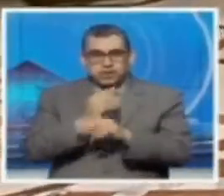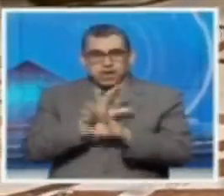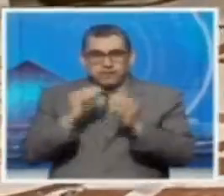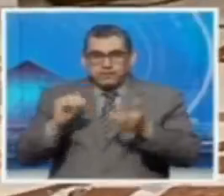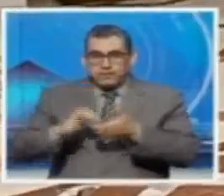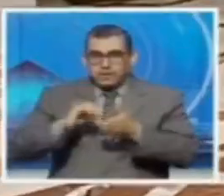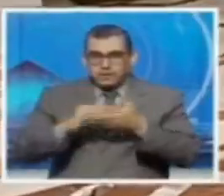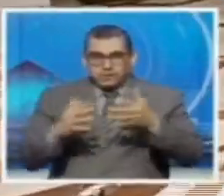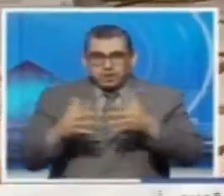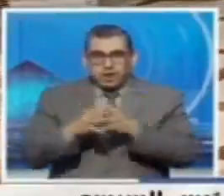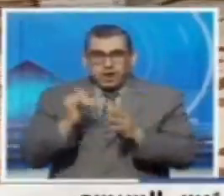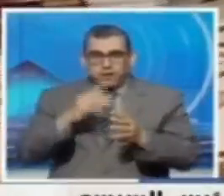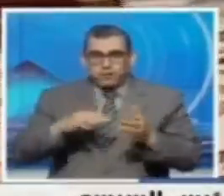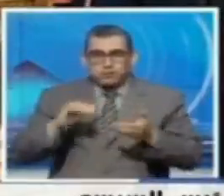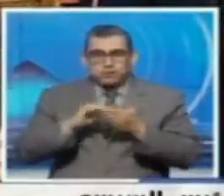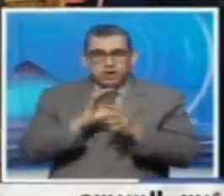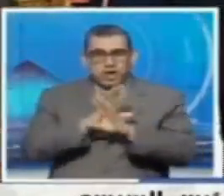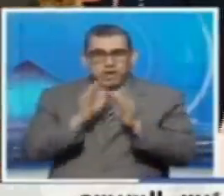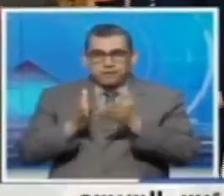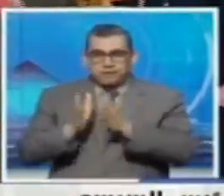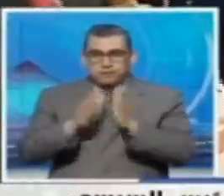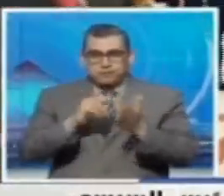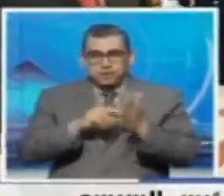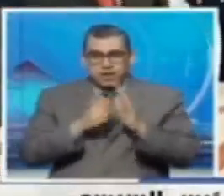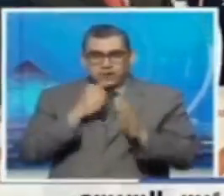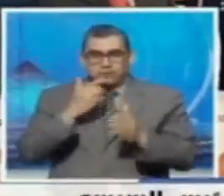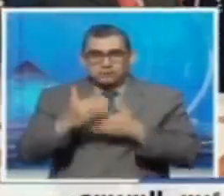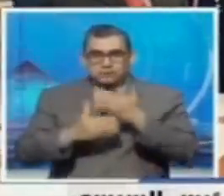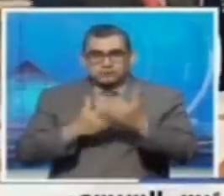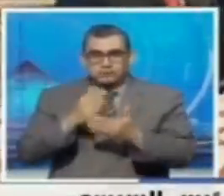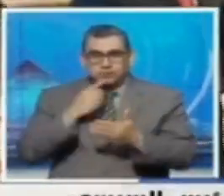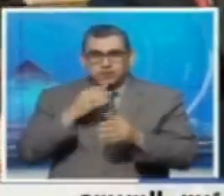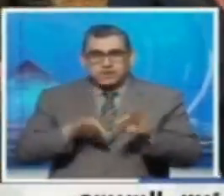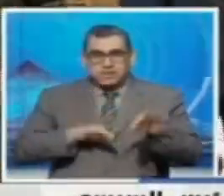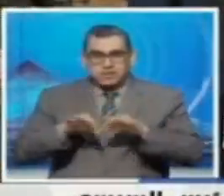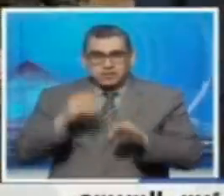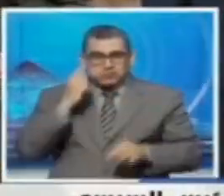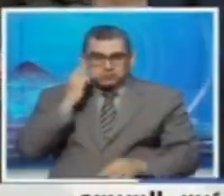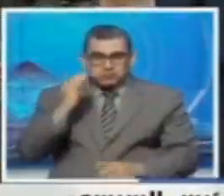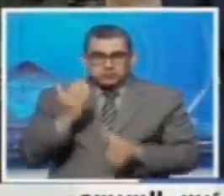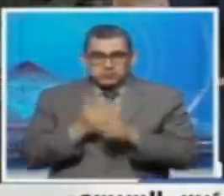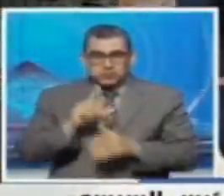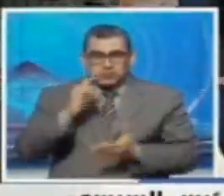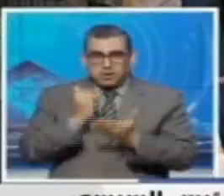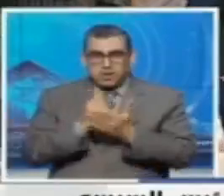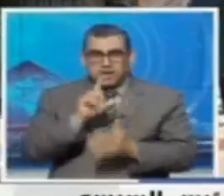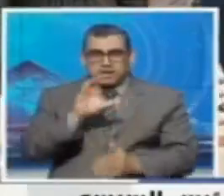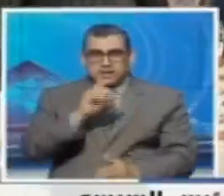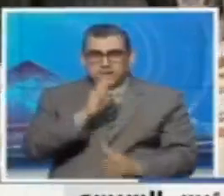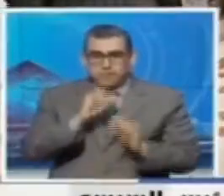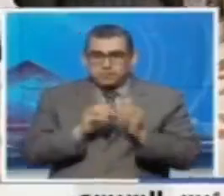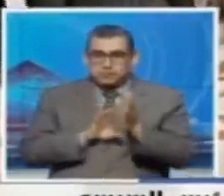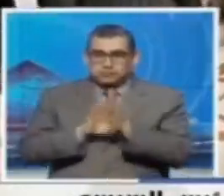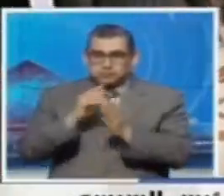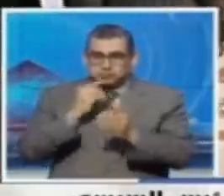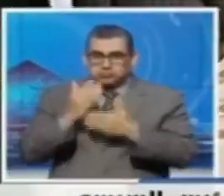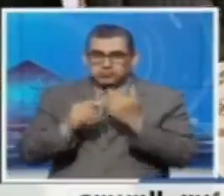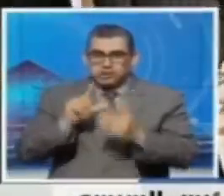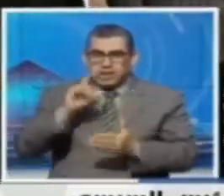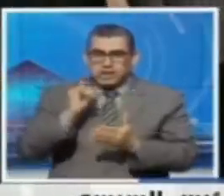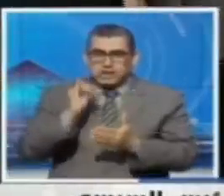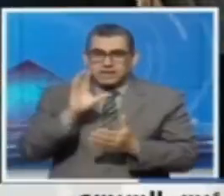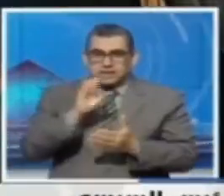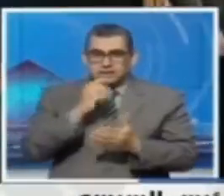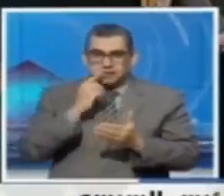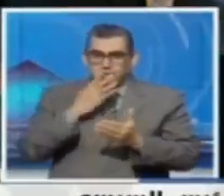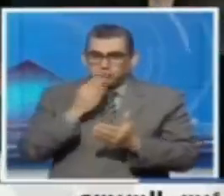التضامن العربي على كافة الأصعدة، وكذلك السياسة الحكيمة التي تتبعها مصر بقيادة السيد الرئيس على